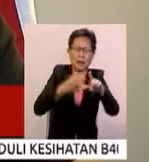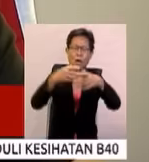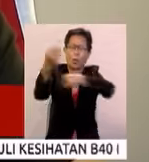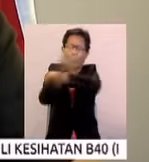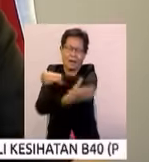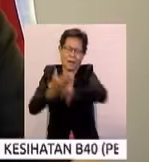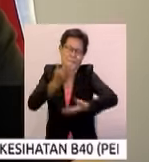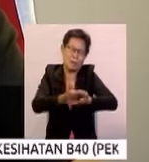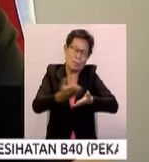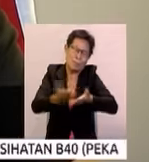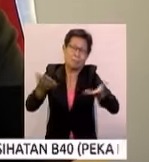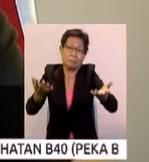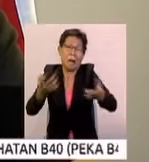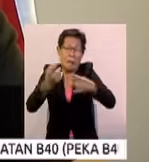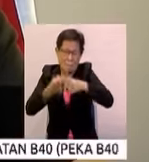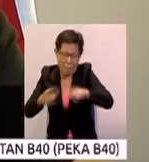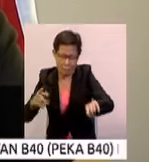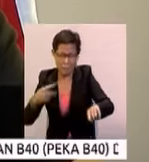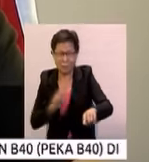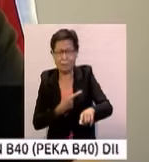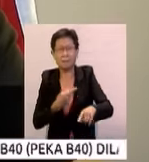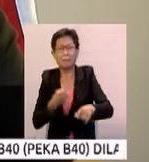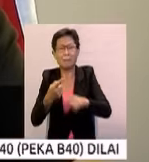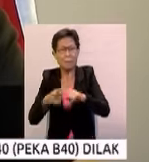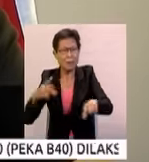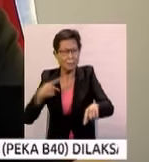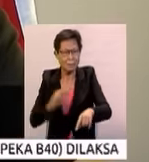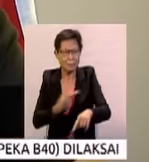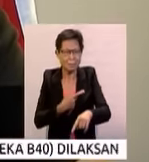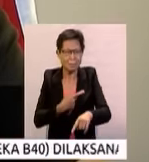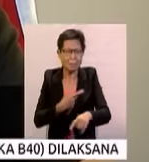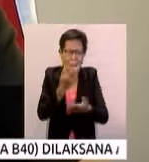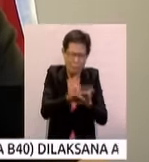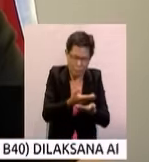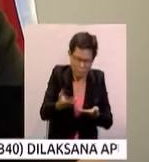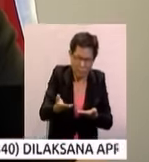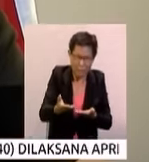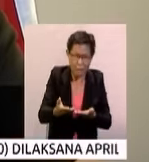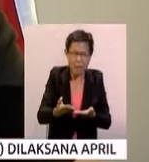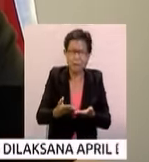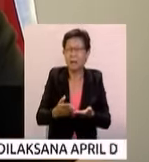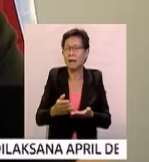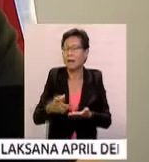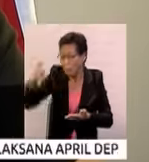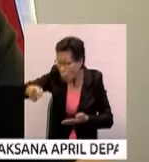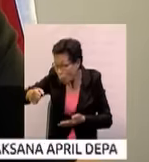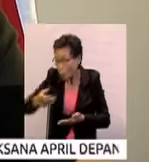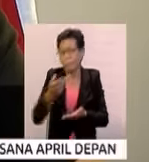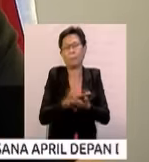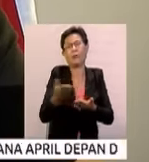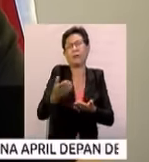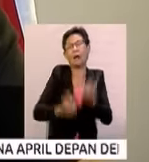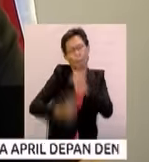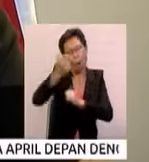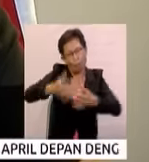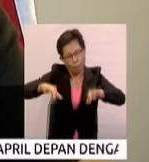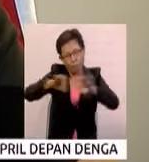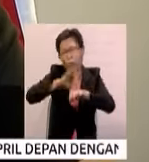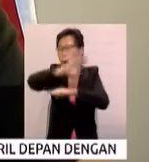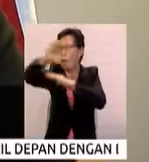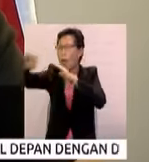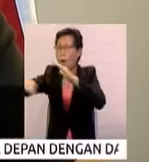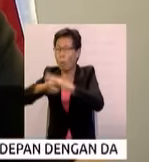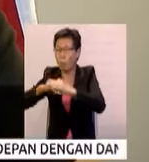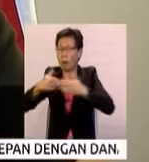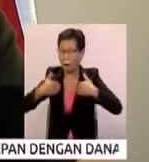negara. Tetapi kita beli ikut keperluan. Yang lebih penting, yang segala